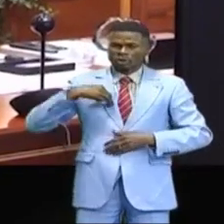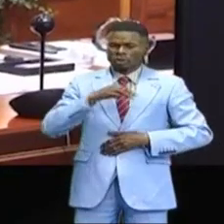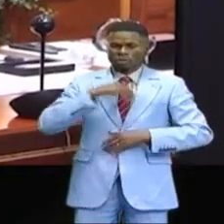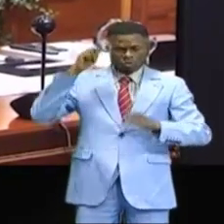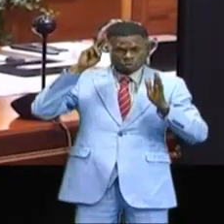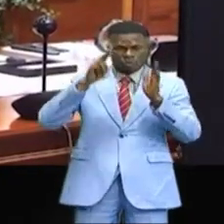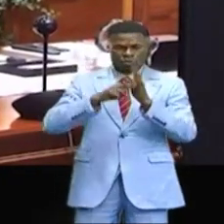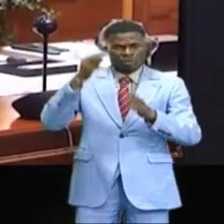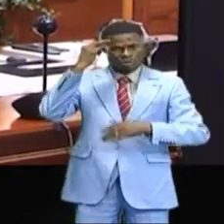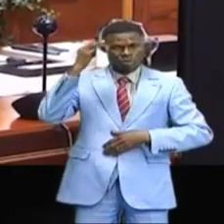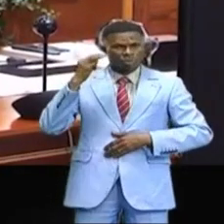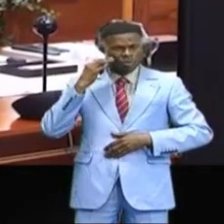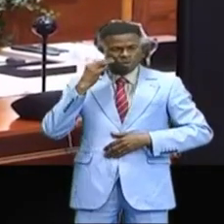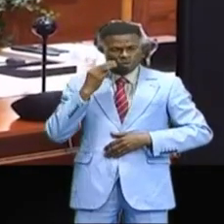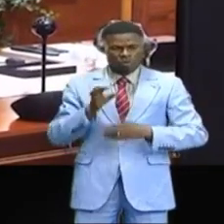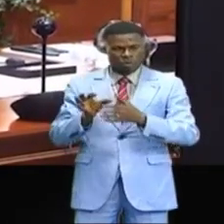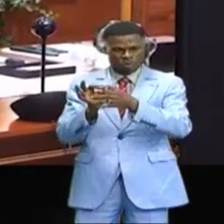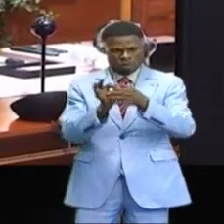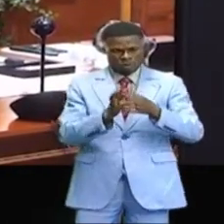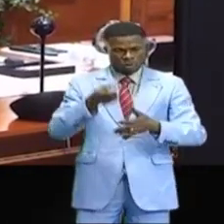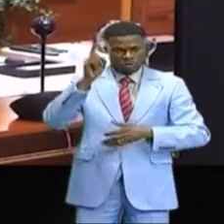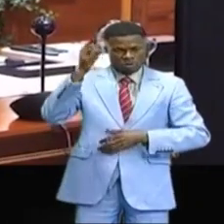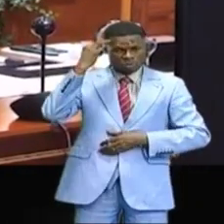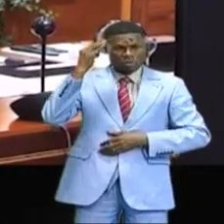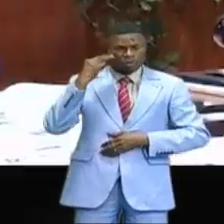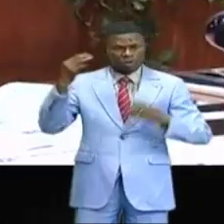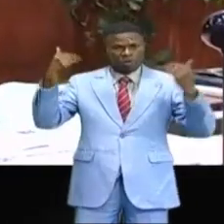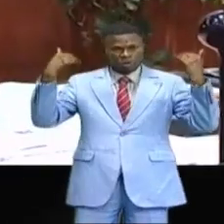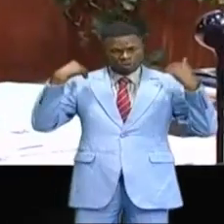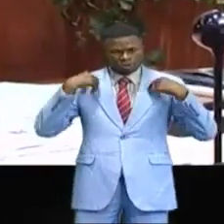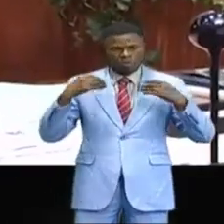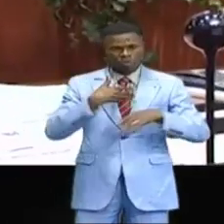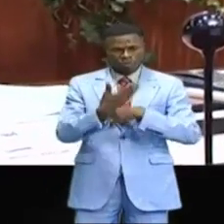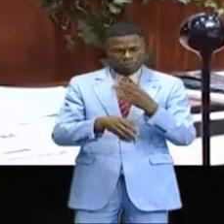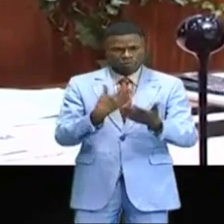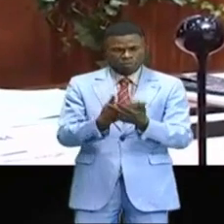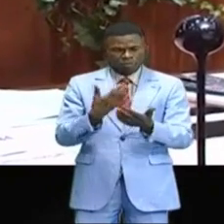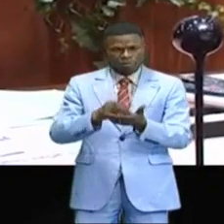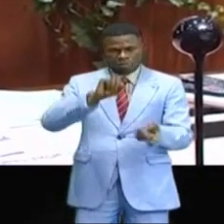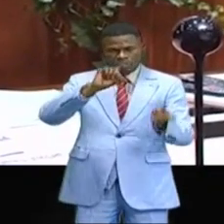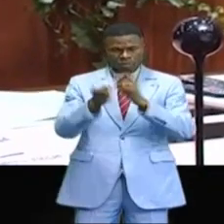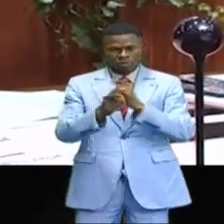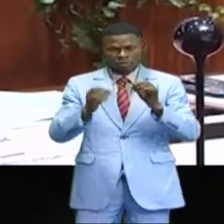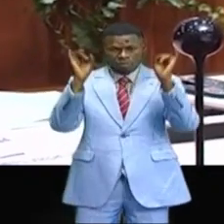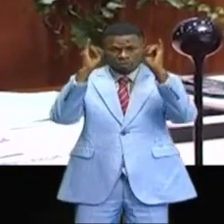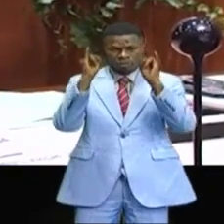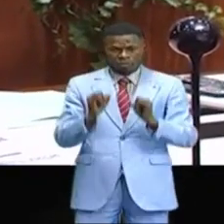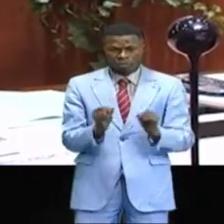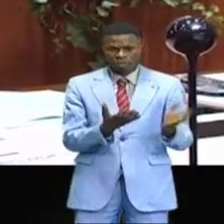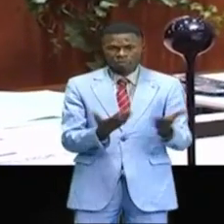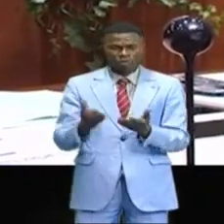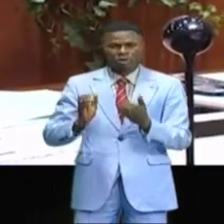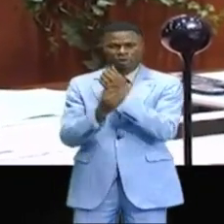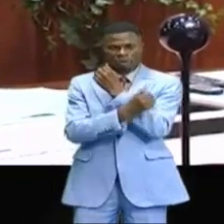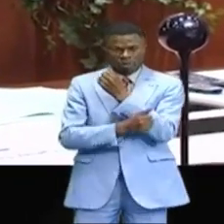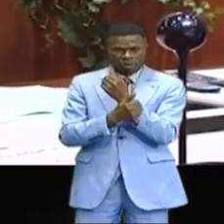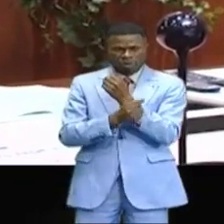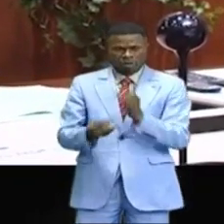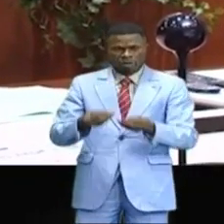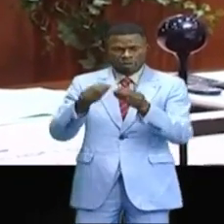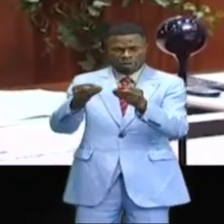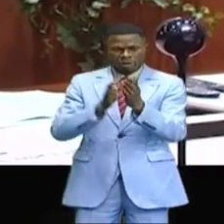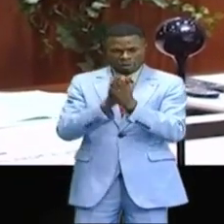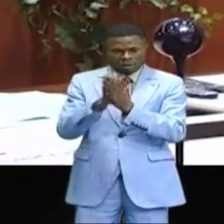gouvernement, sous la coordination du Premier ministre, d'accélérer la transformation digitale de notre pays en mettant un